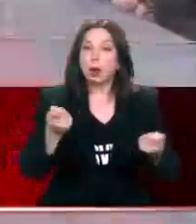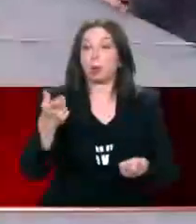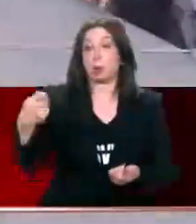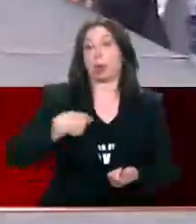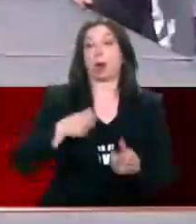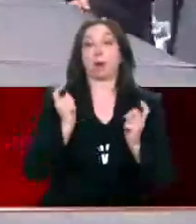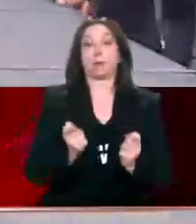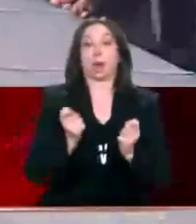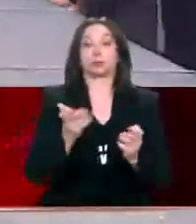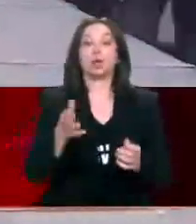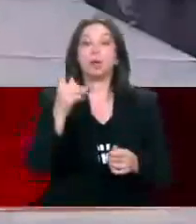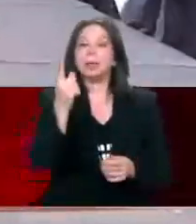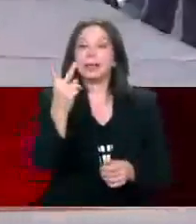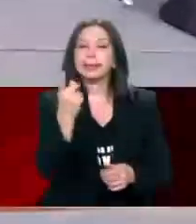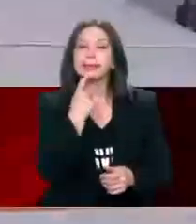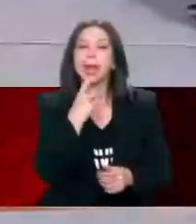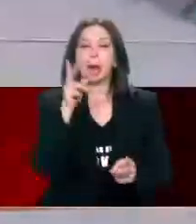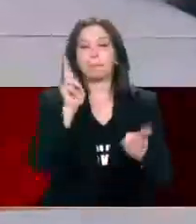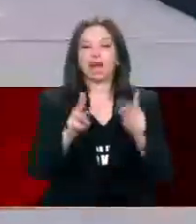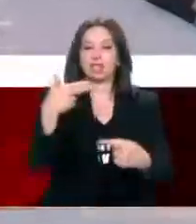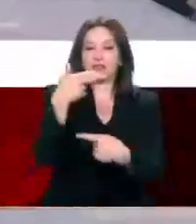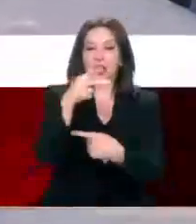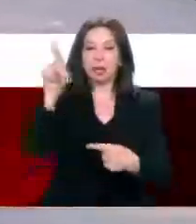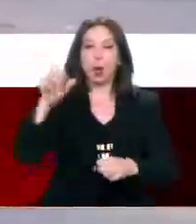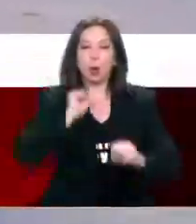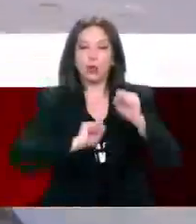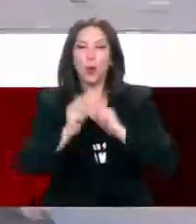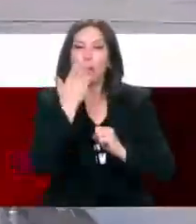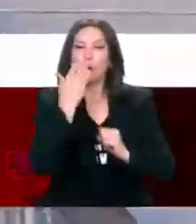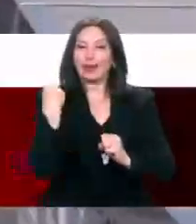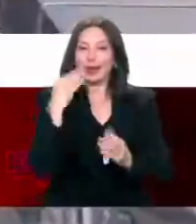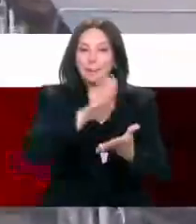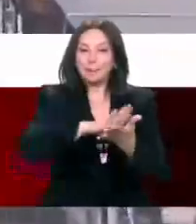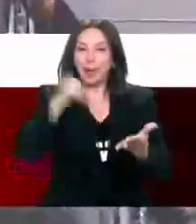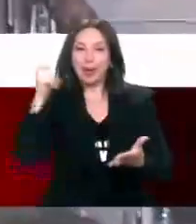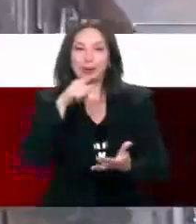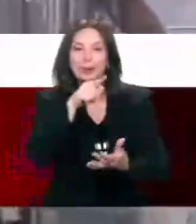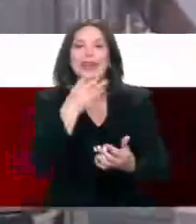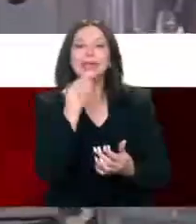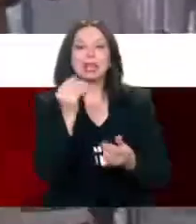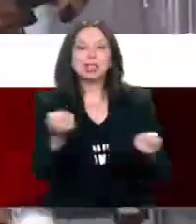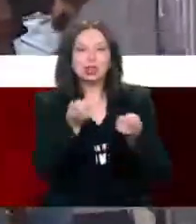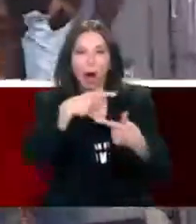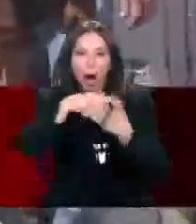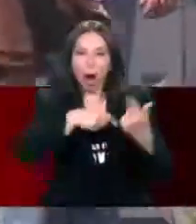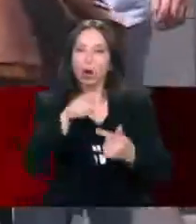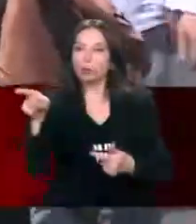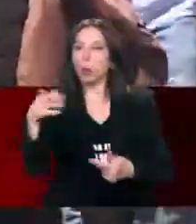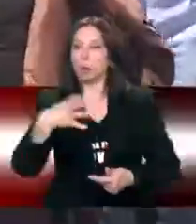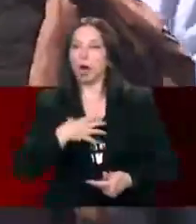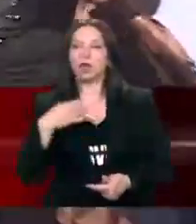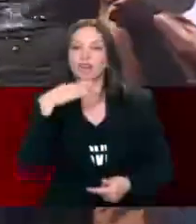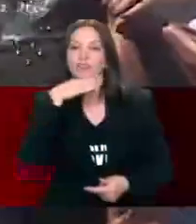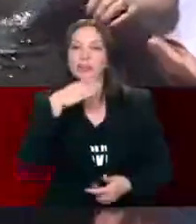gerek. Özellikle son birkaç yıldır bazı şirketler üniversiteden yeni mezun olan gençlerin iş arayışını fırsata çevirmenin derdinde.